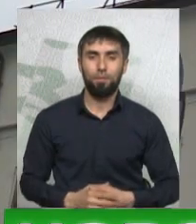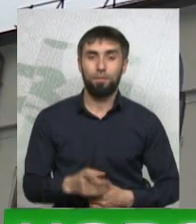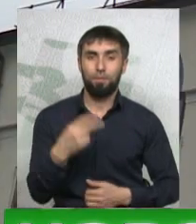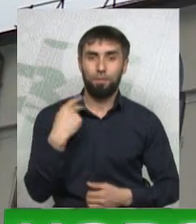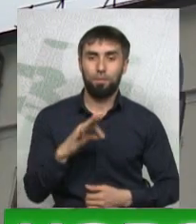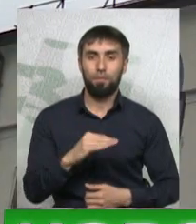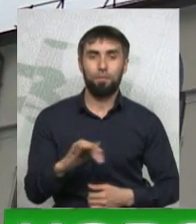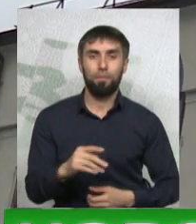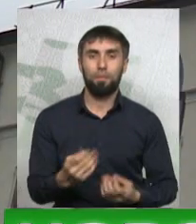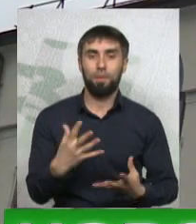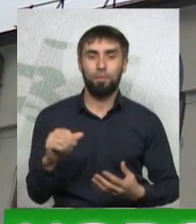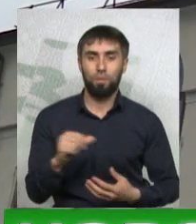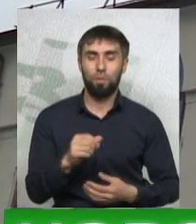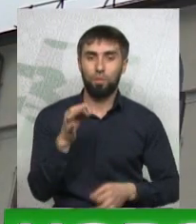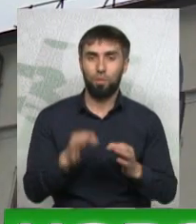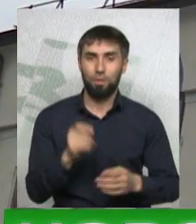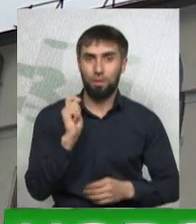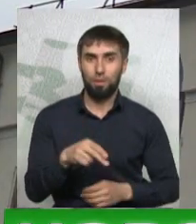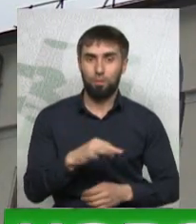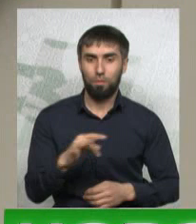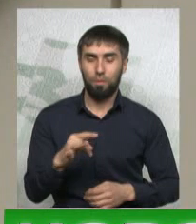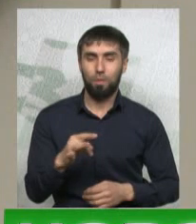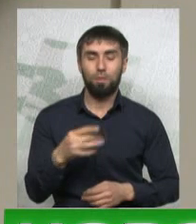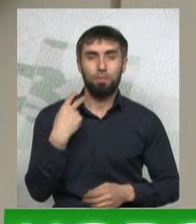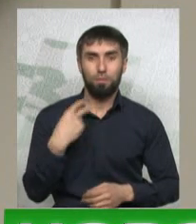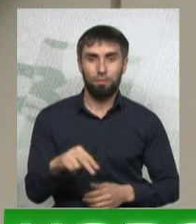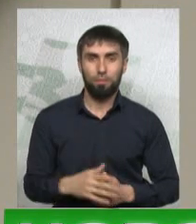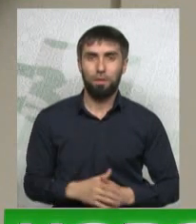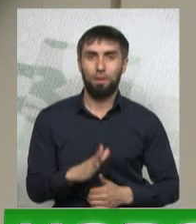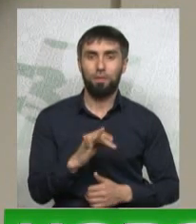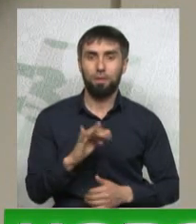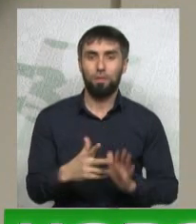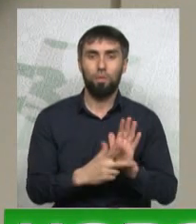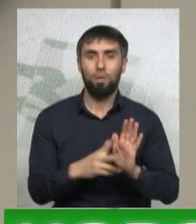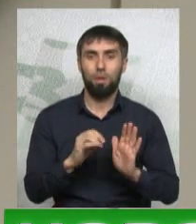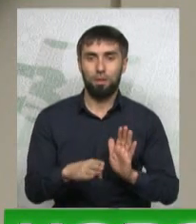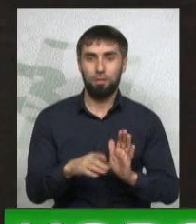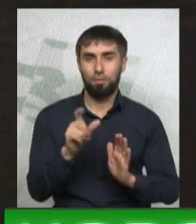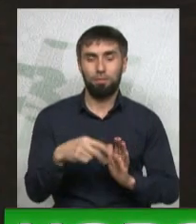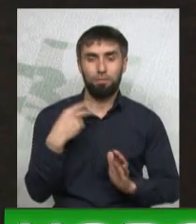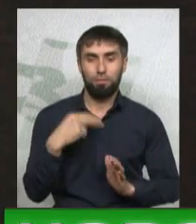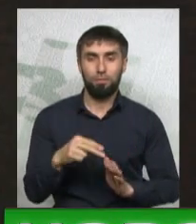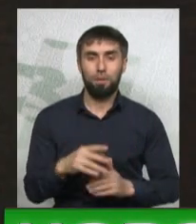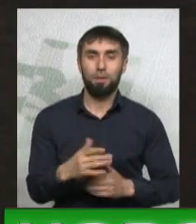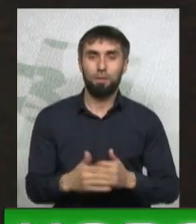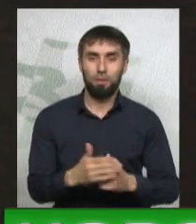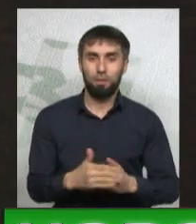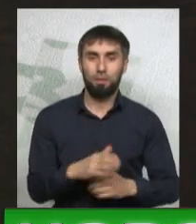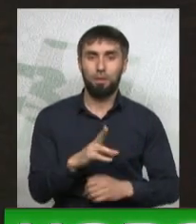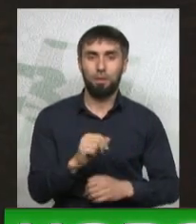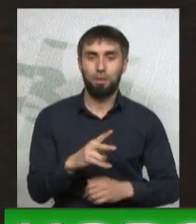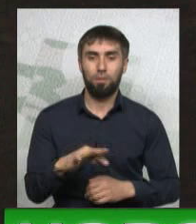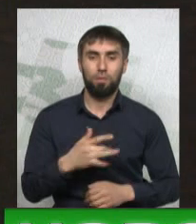Подсудимый, он же через несколько минут, как судья оглашает приговор, осужденный. Вердикт: 8 лет лишения свободы с отбыванием наказания в